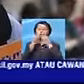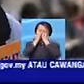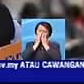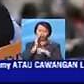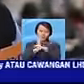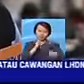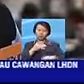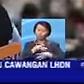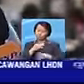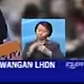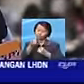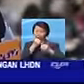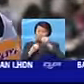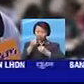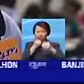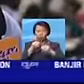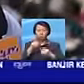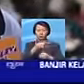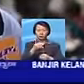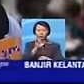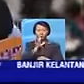dia orang suka dan